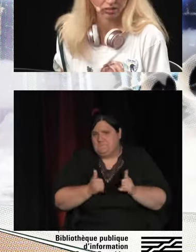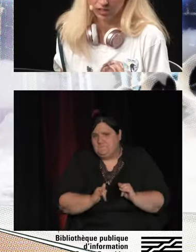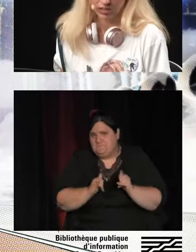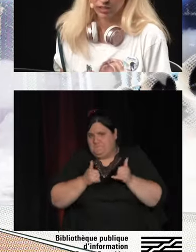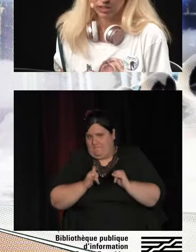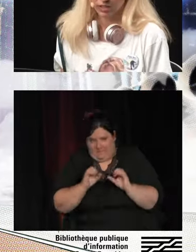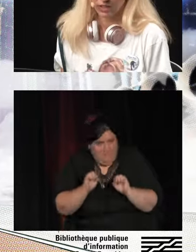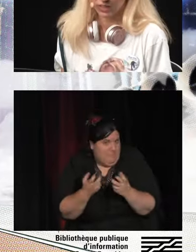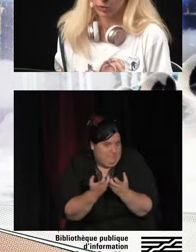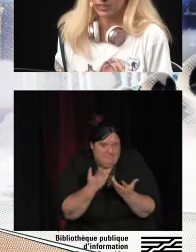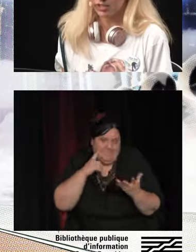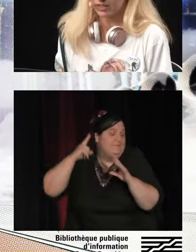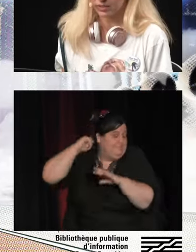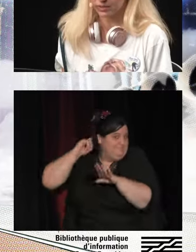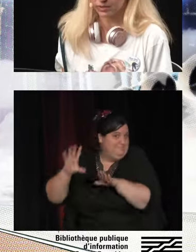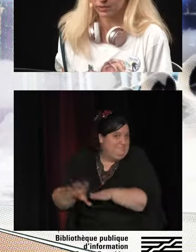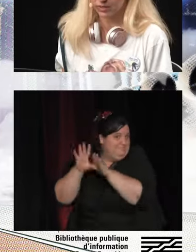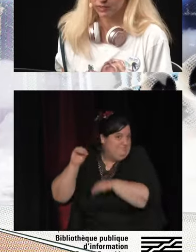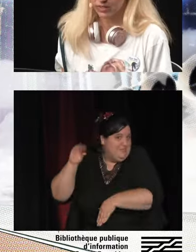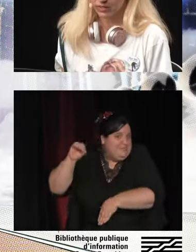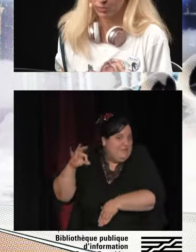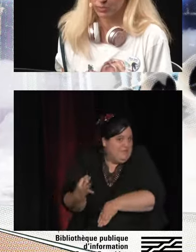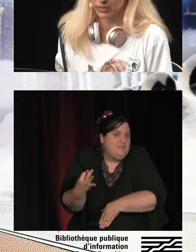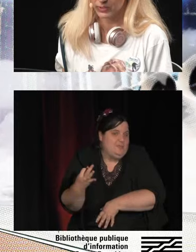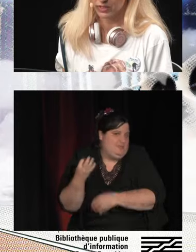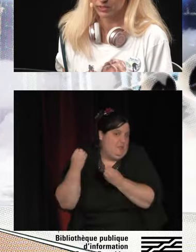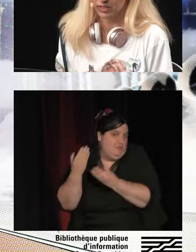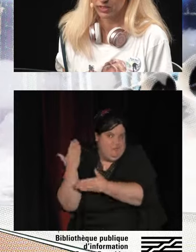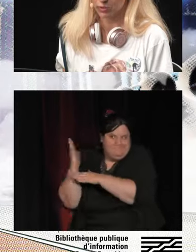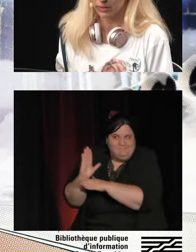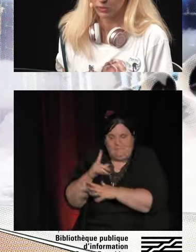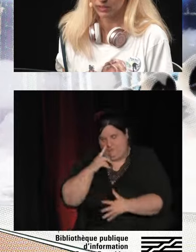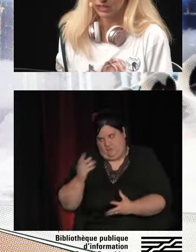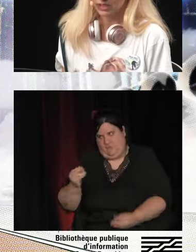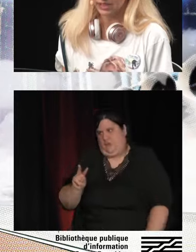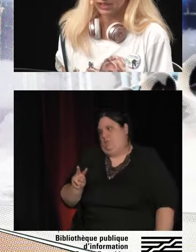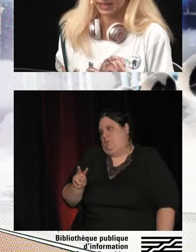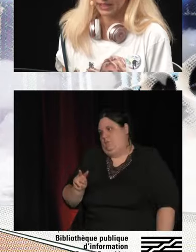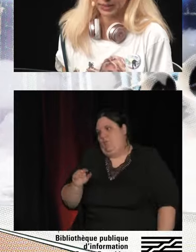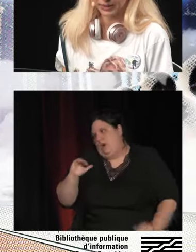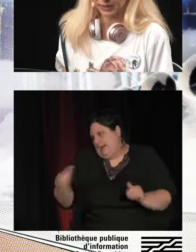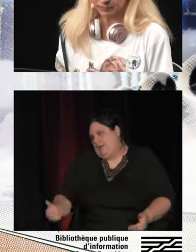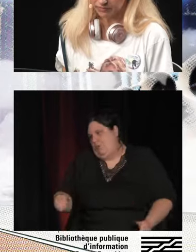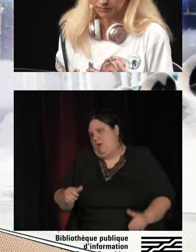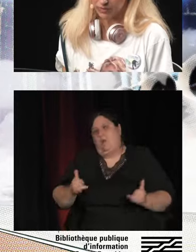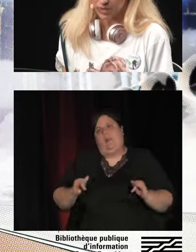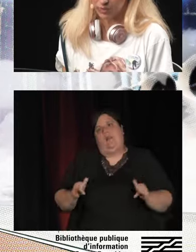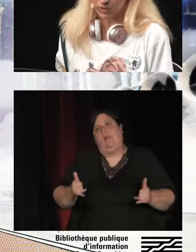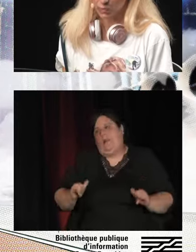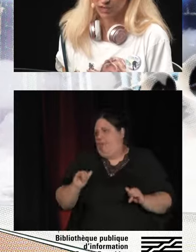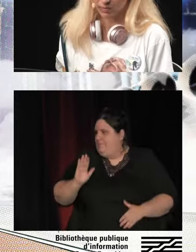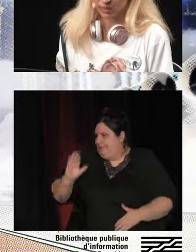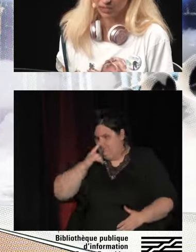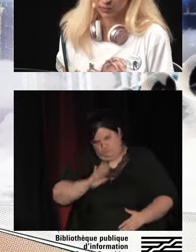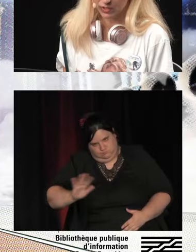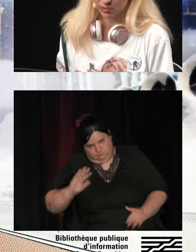clichés. C'est un des gros clichés qui est souvent mis en scène, c'est d'ailleurs le balancement. Et moi, en